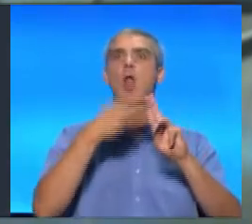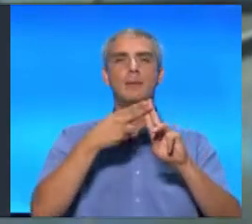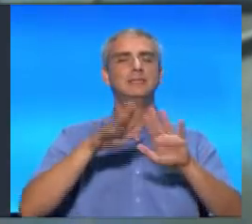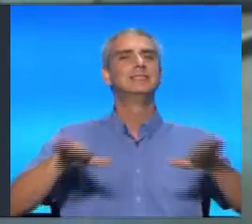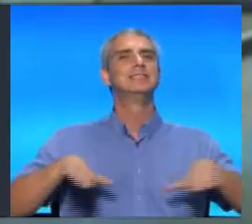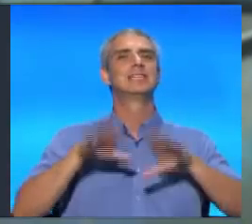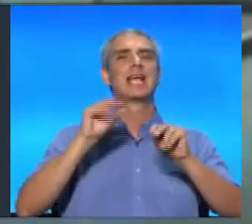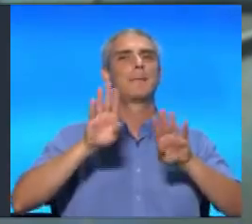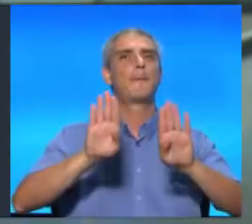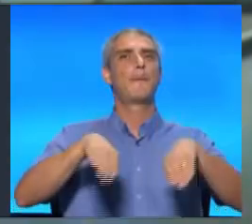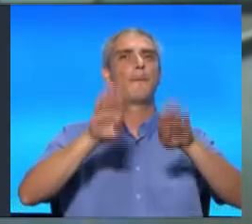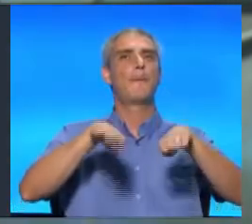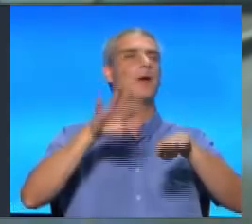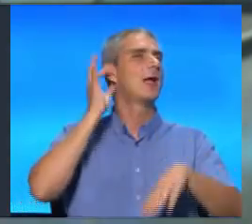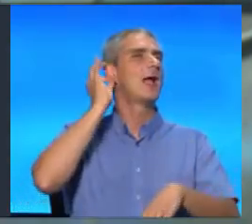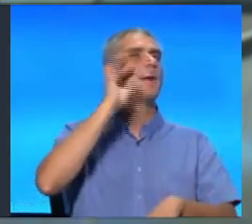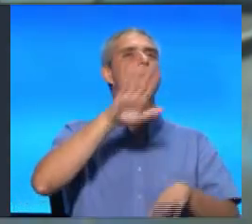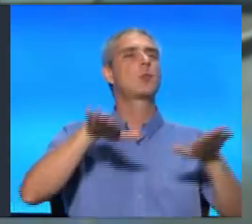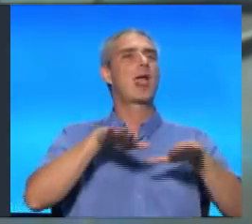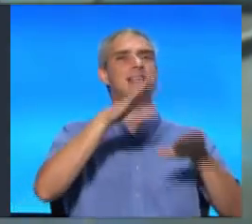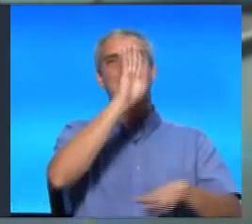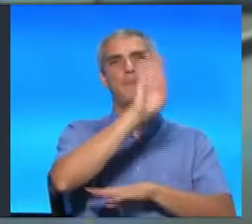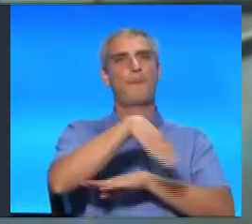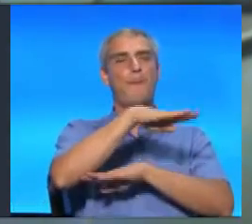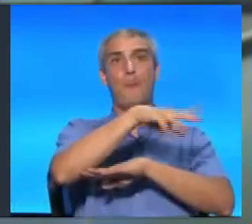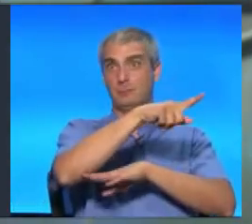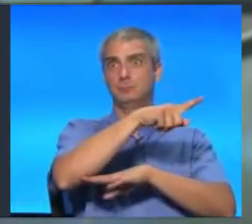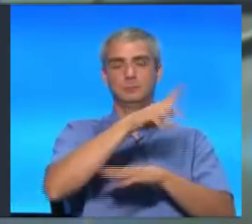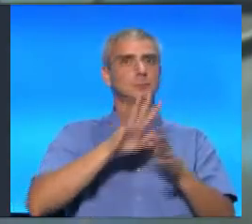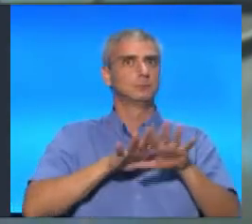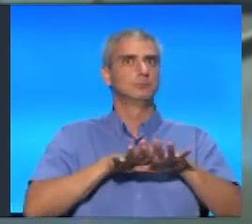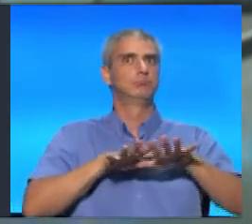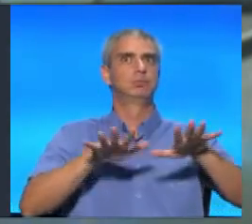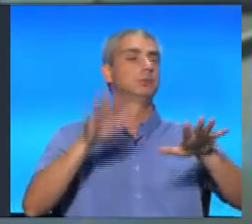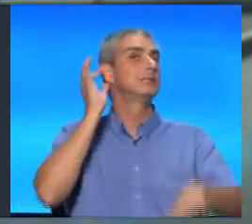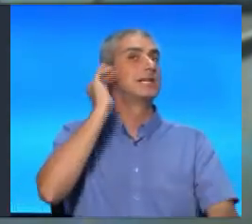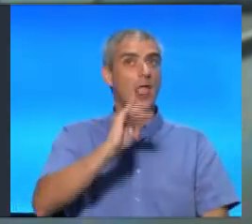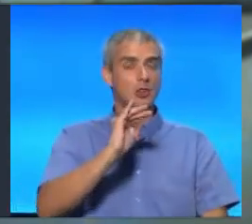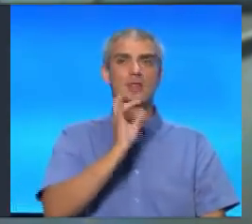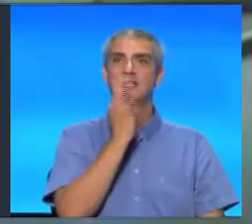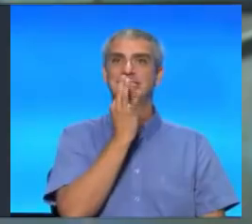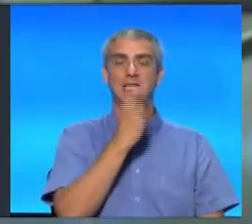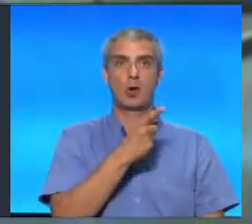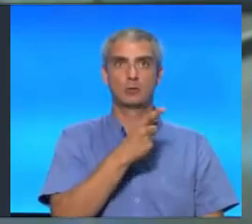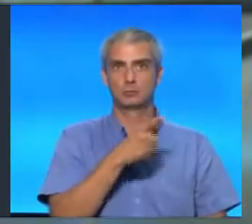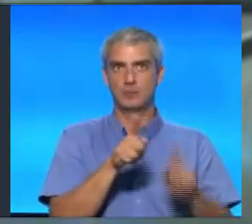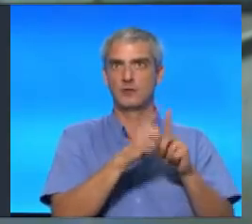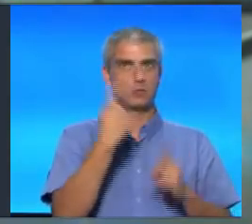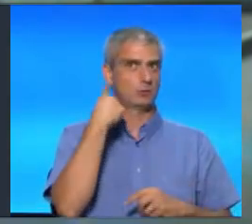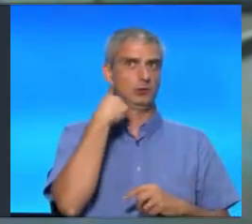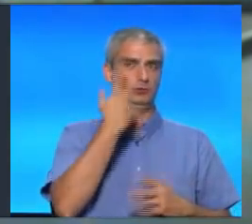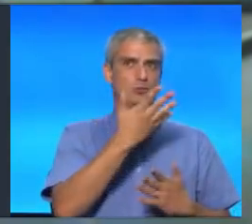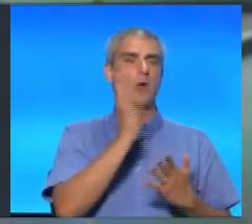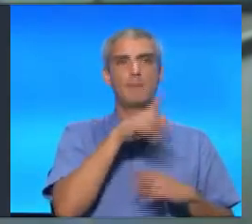באמצעות סנפיר של בתולת ים. האופנה הזאת הולכת וצוברת תאוצה בקרב ילדות ונערות צעירות, וכמו שתשמעו מיד, הן